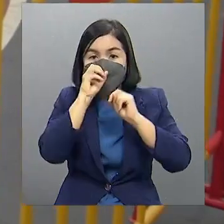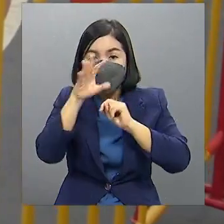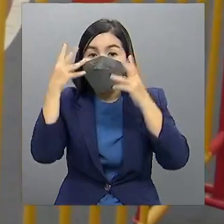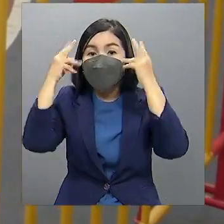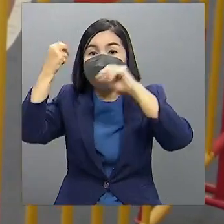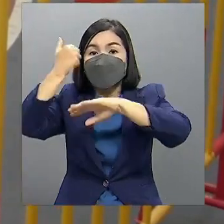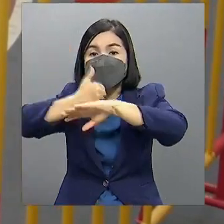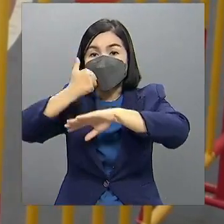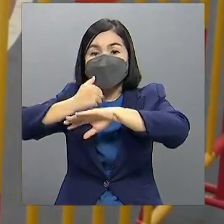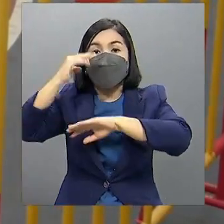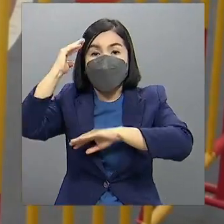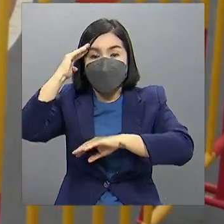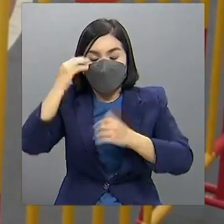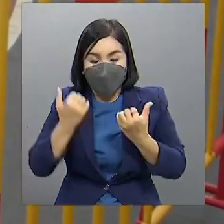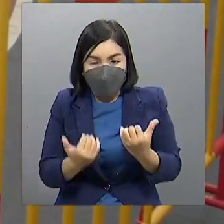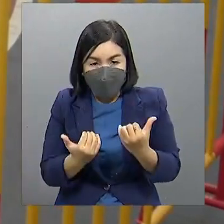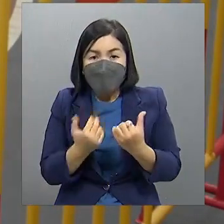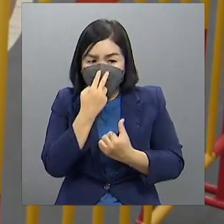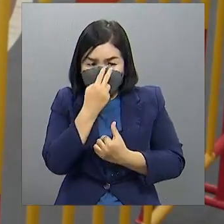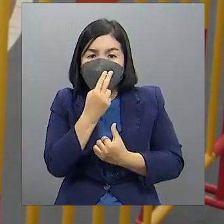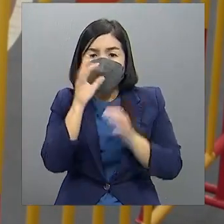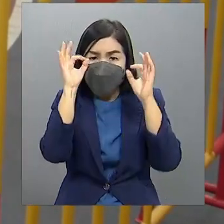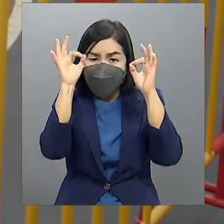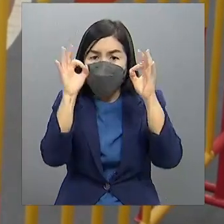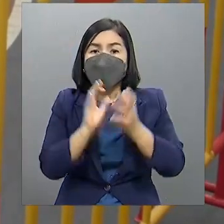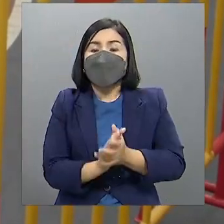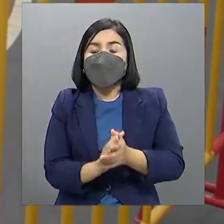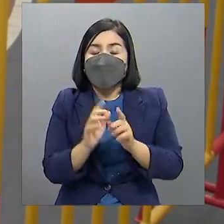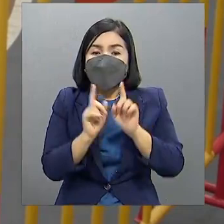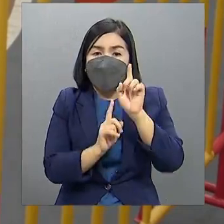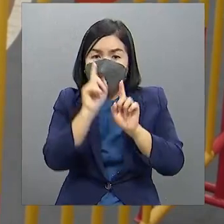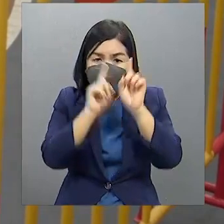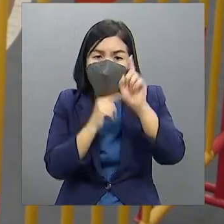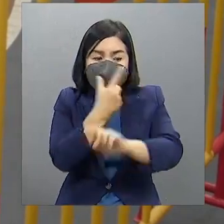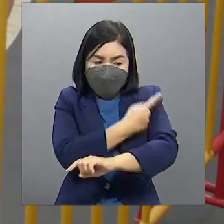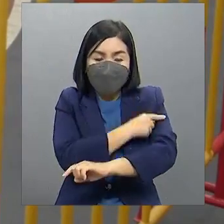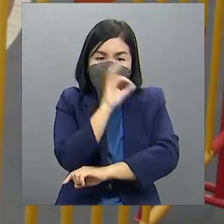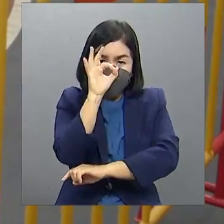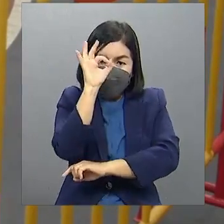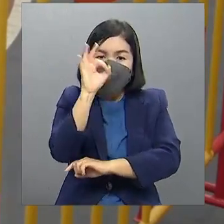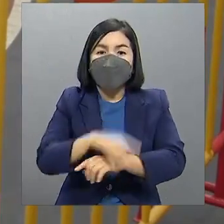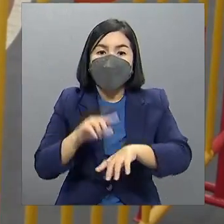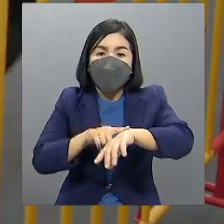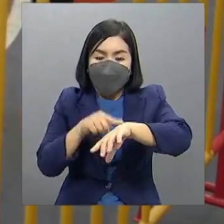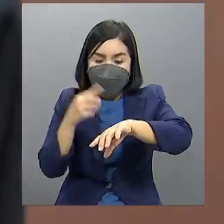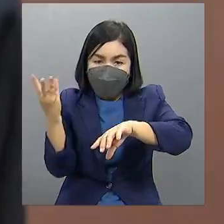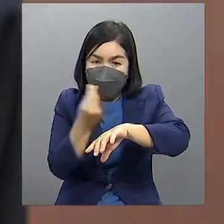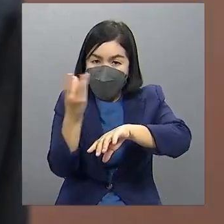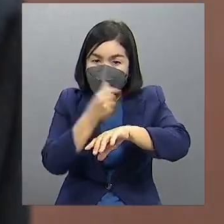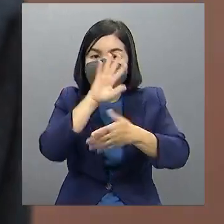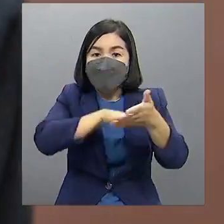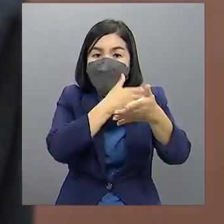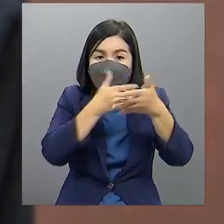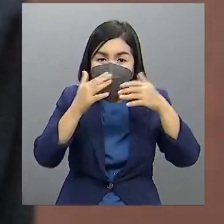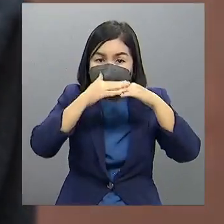รัฐมนตรีพอใจกับภาพรวมการฉีดวัคซีนคอม 19ของประเทศไทยขณะที่เดินหน้าได้รวดเร็วกว่าแผนเดิมที่ตั้งไว้ร้อยล้าน